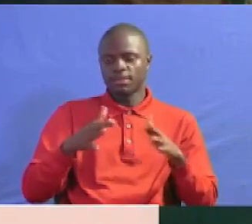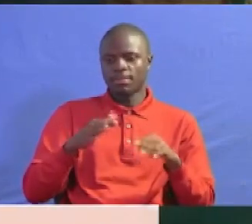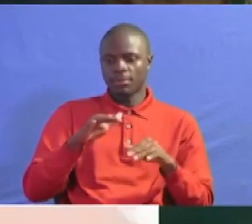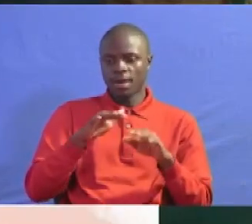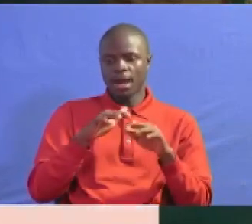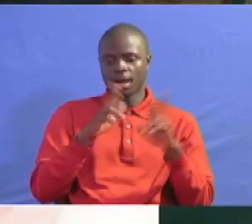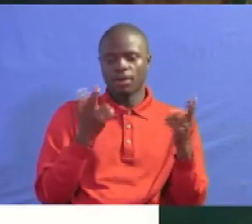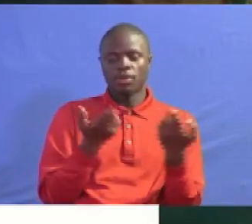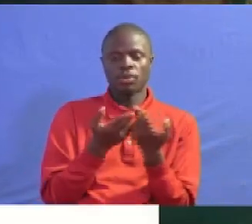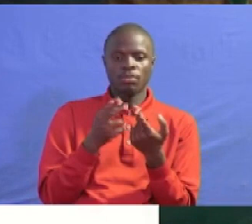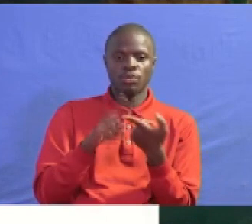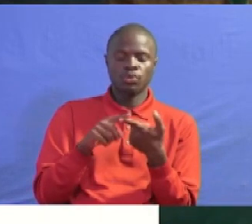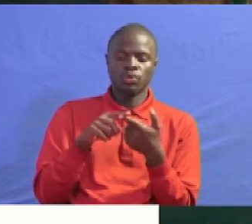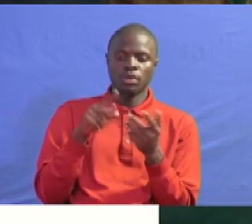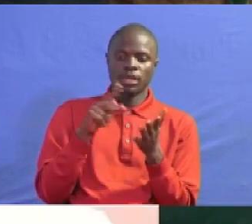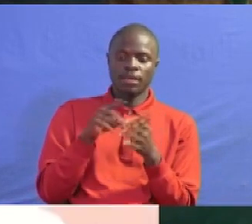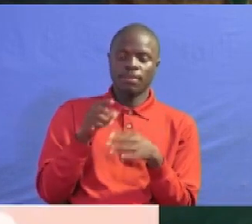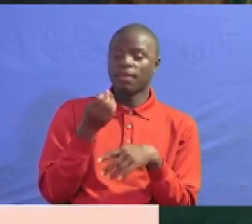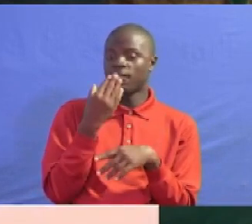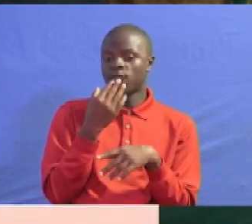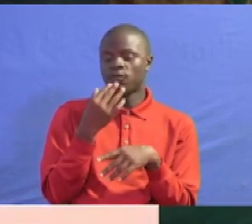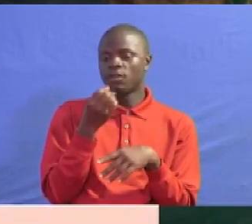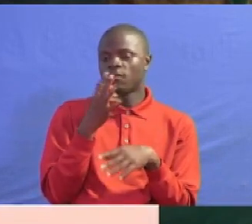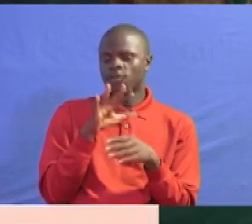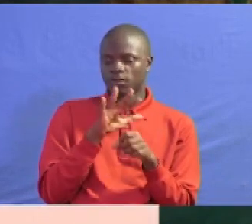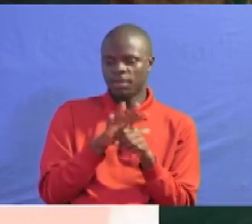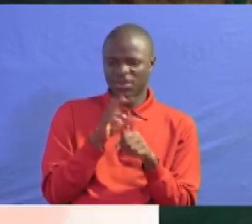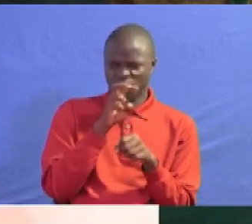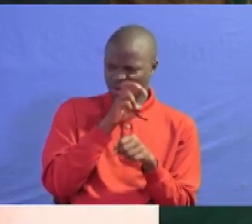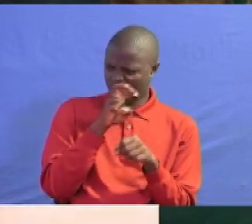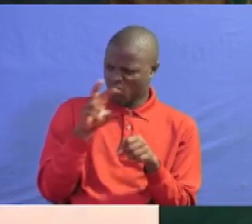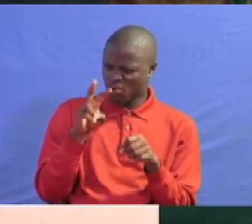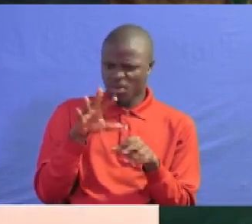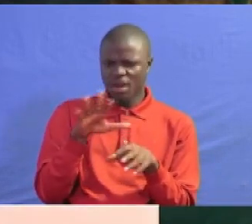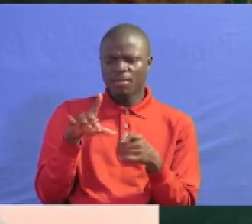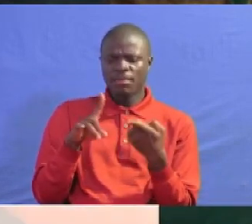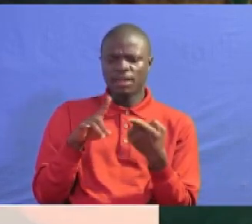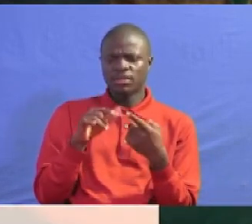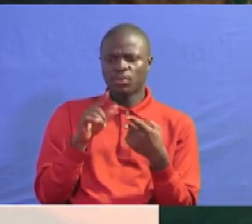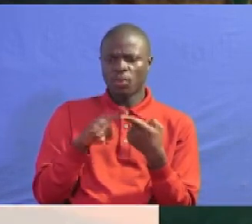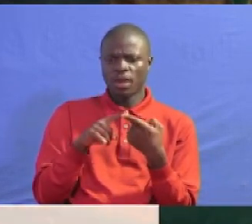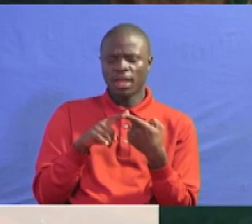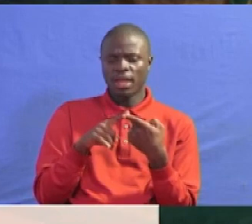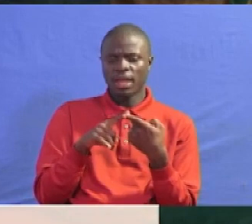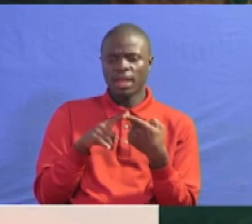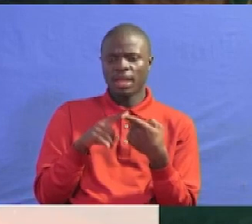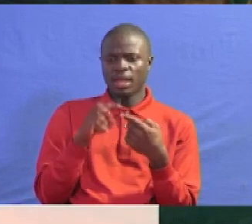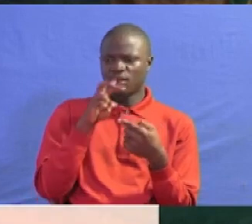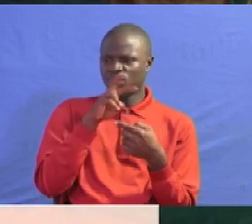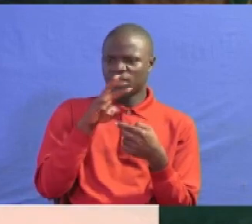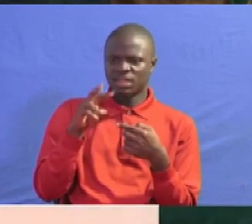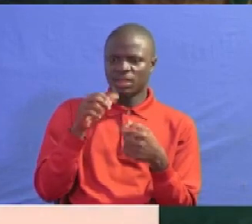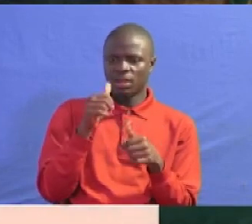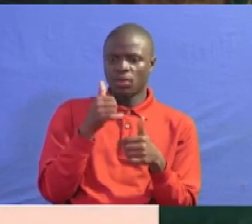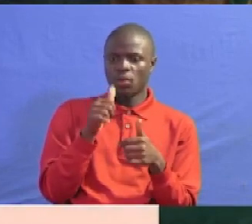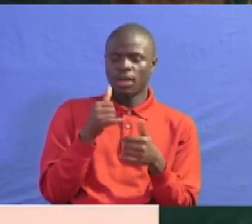yao. Chakula mingi tunatafuta, hata tunajaribu kutafuta mahali penye hiyo chakula inatoka, tunafuatilia ili kujua